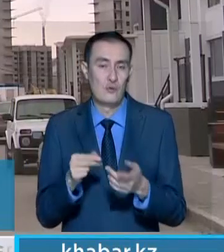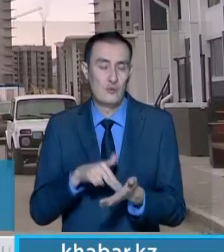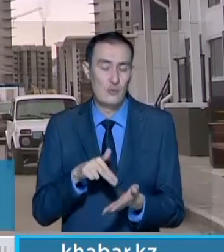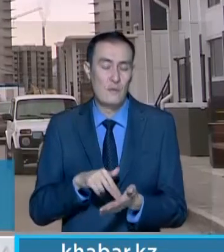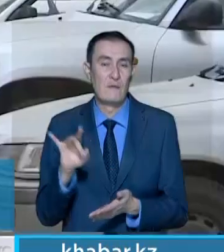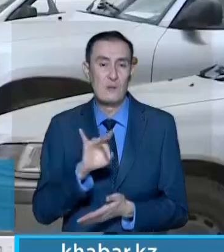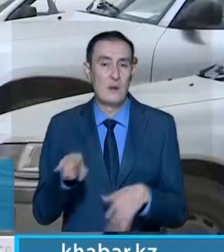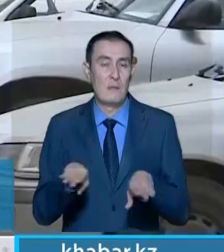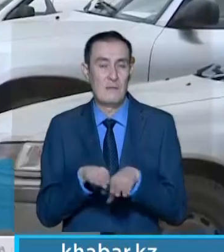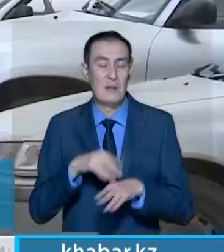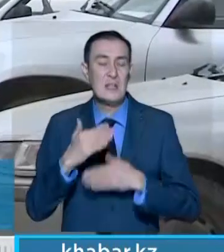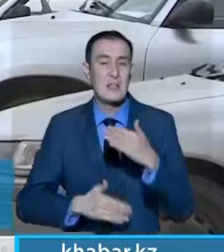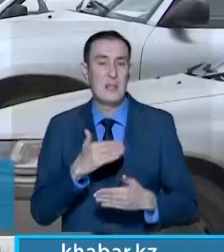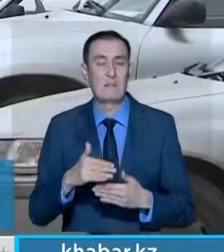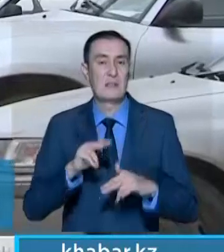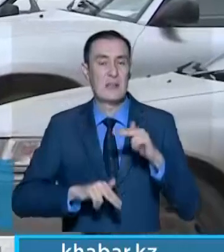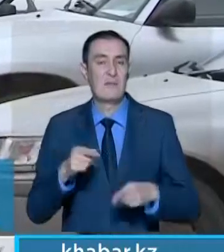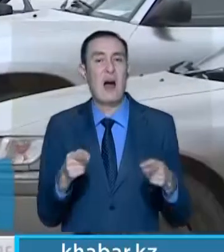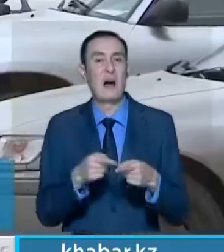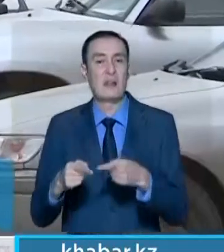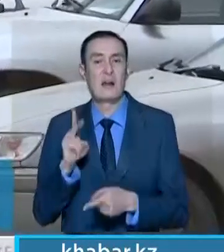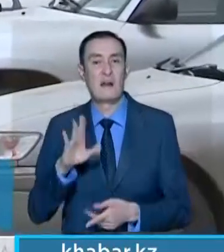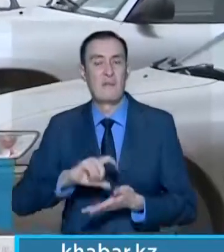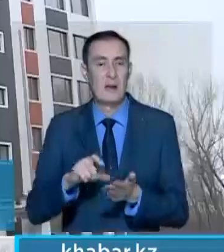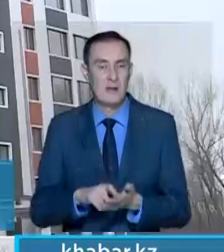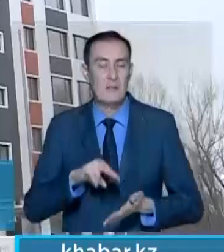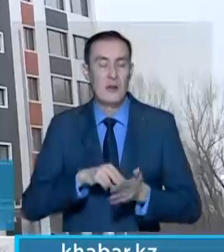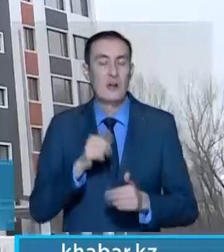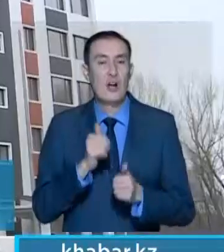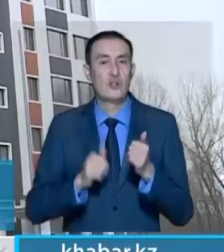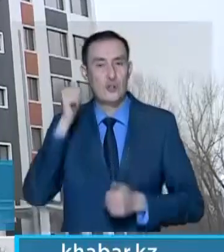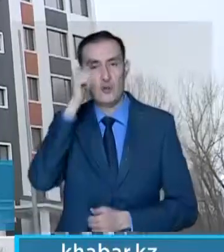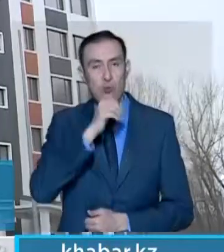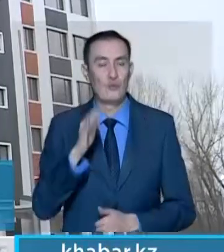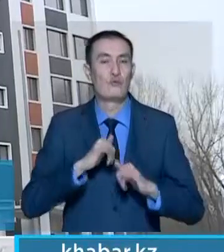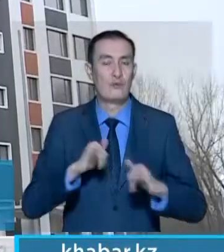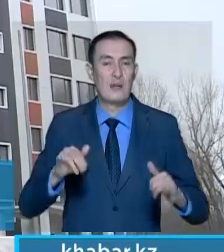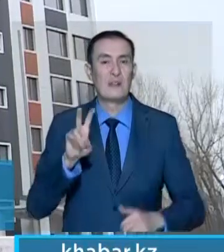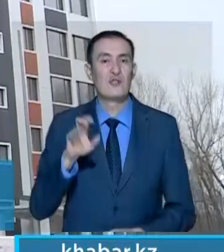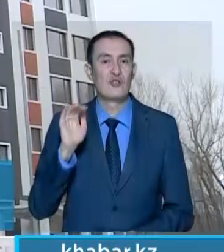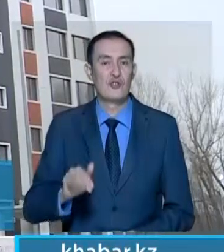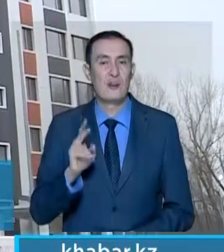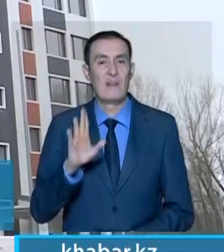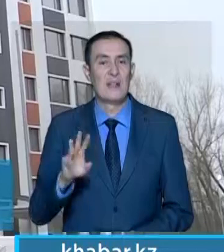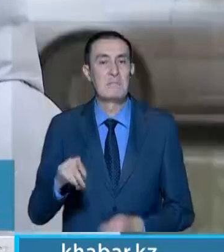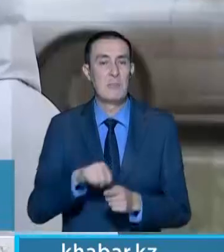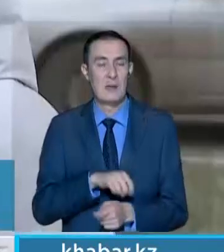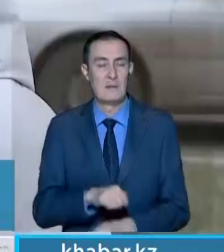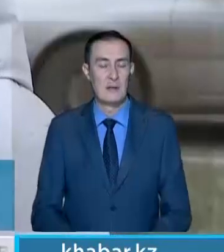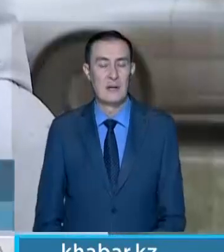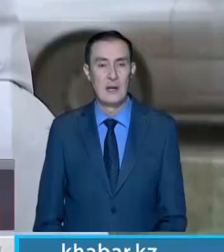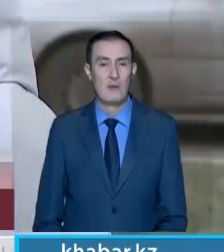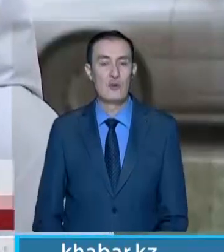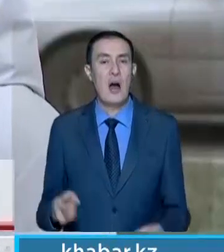масштабах республики темпы строительства арендных квартир планируют ежегодно увеличивать на 200 тысяч квадратных метров. То, что